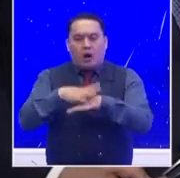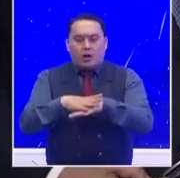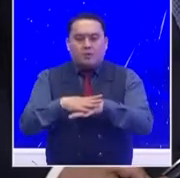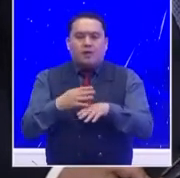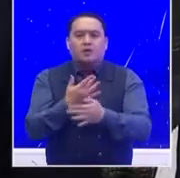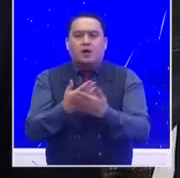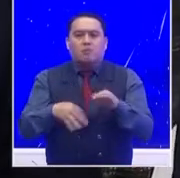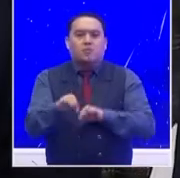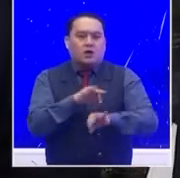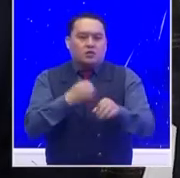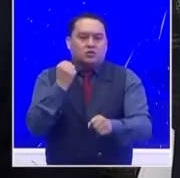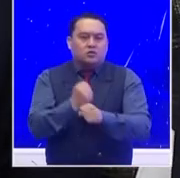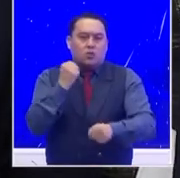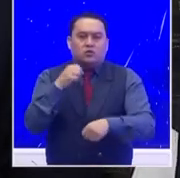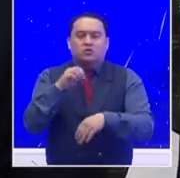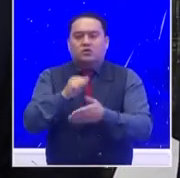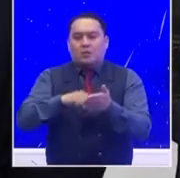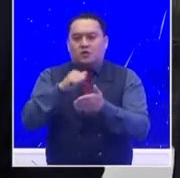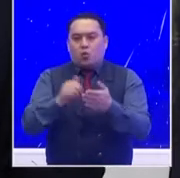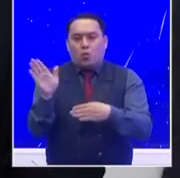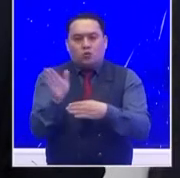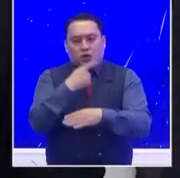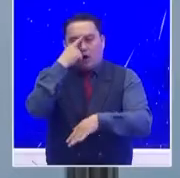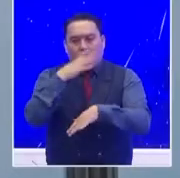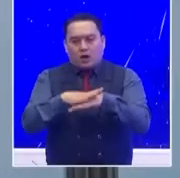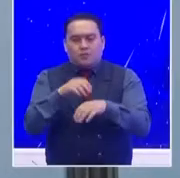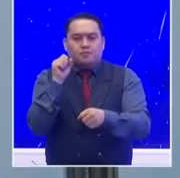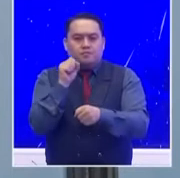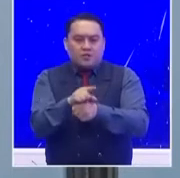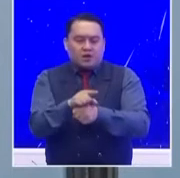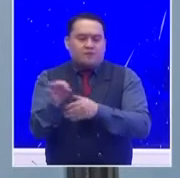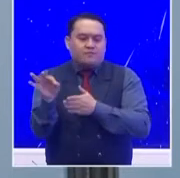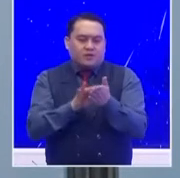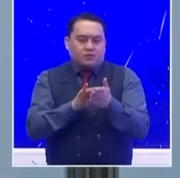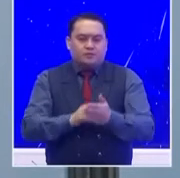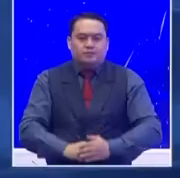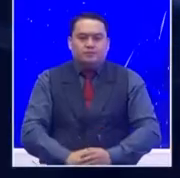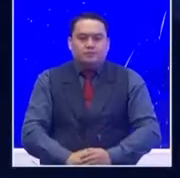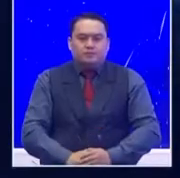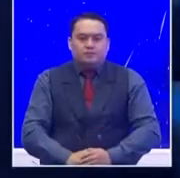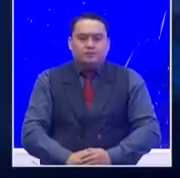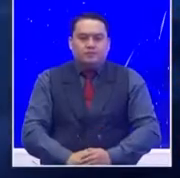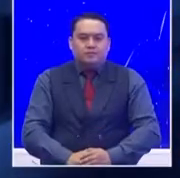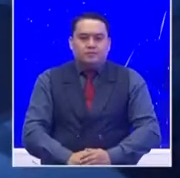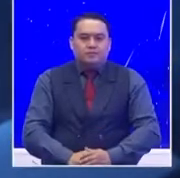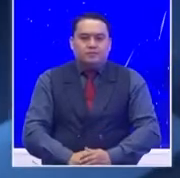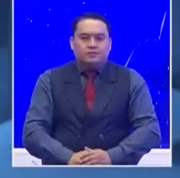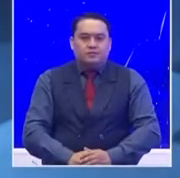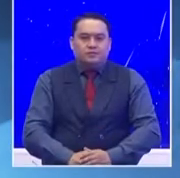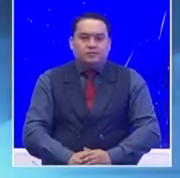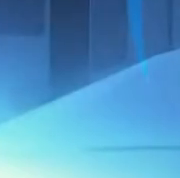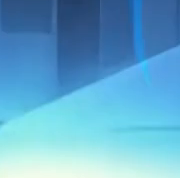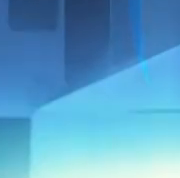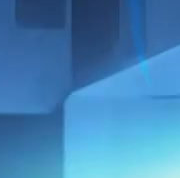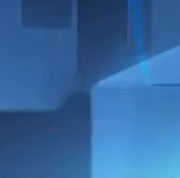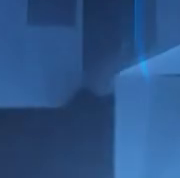некоторым проектам строгие замечания устранить их аким области поручил в самые кратчайшие сроки ануар амангелди наджас он singin' же